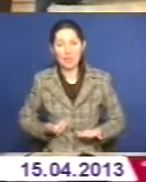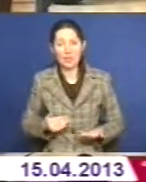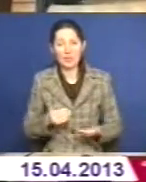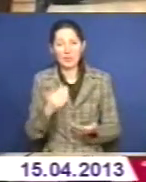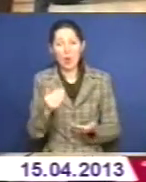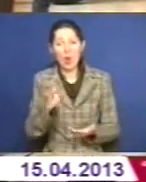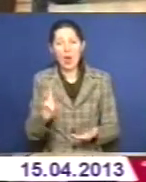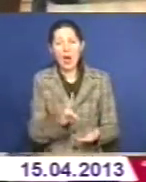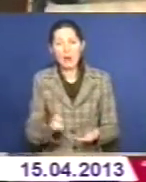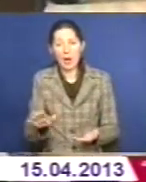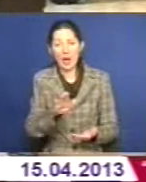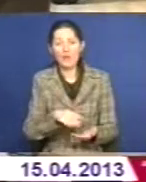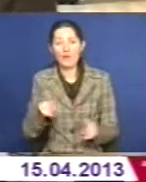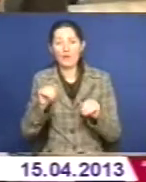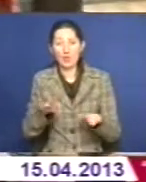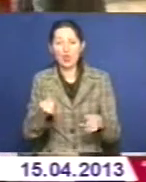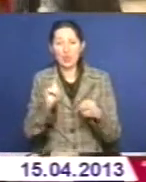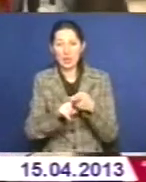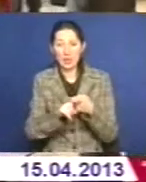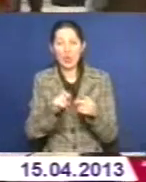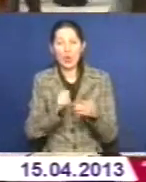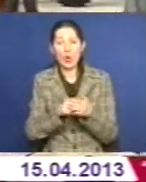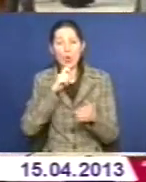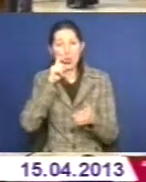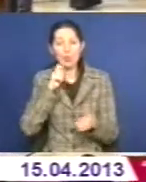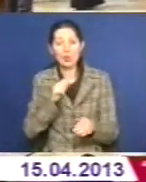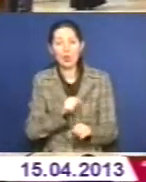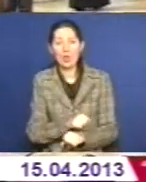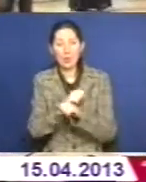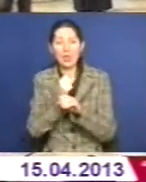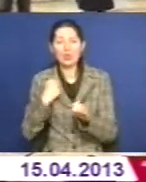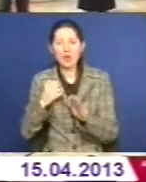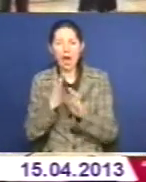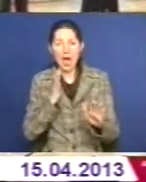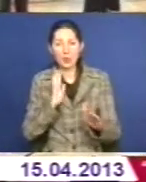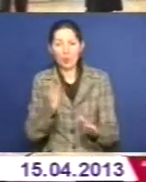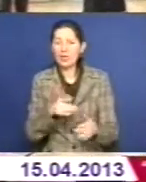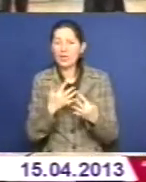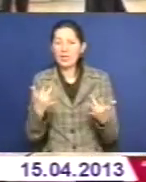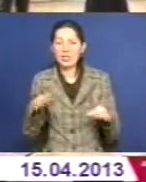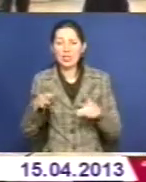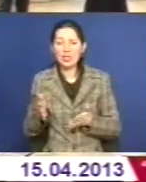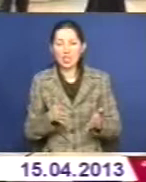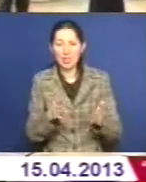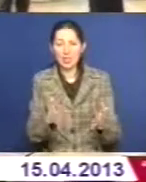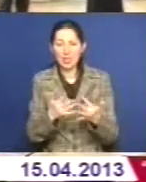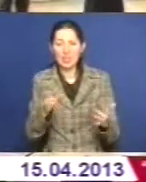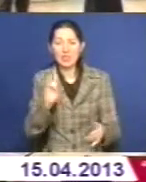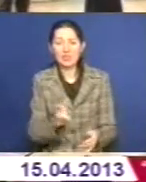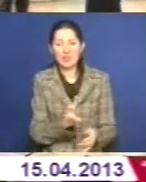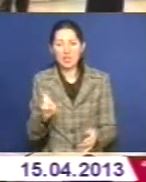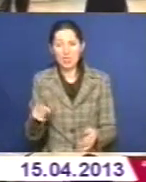вирішує приєднатися до Української повстанської армії. В нього були різні шляхи і різні священники в той час в тому регіоні,